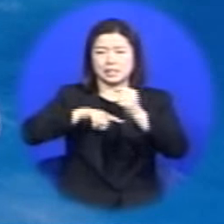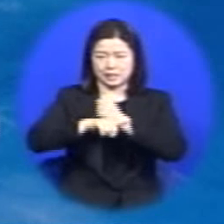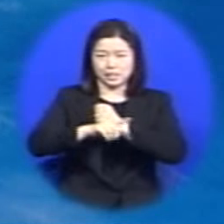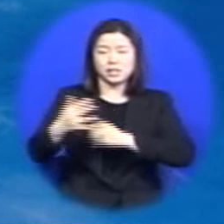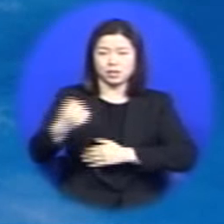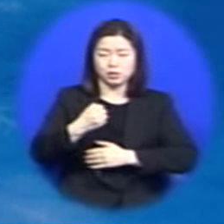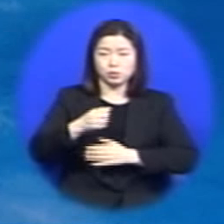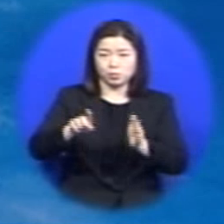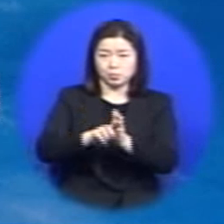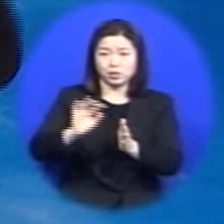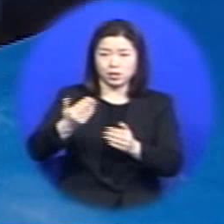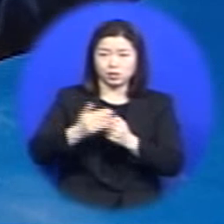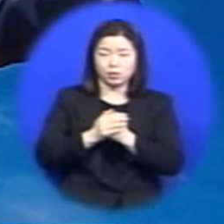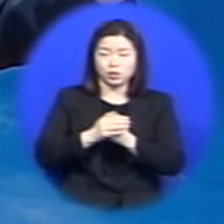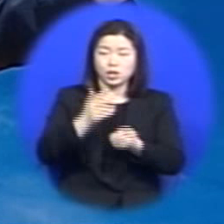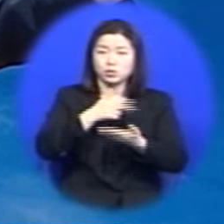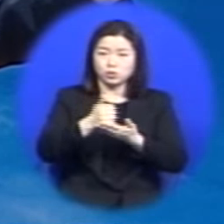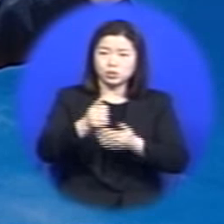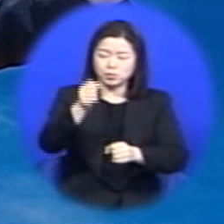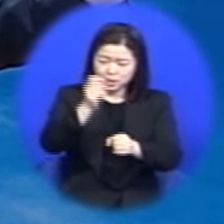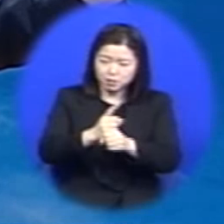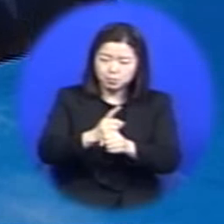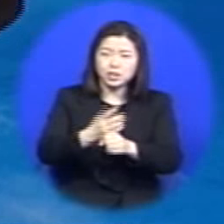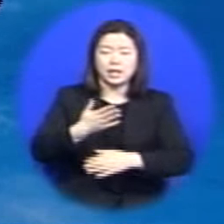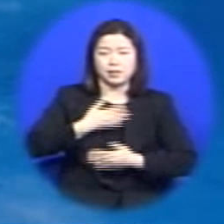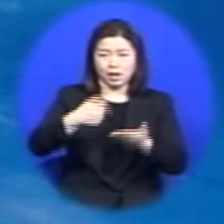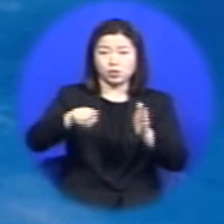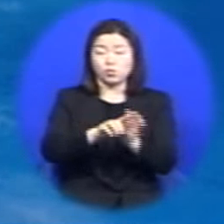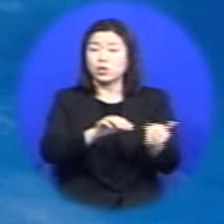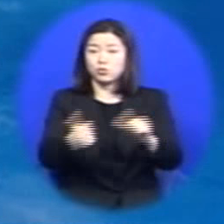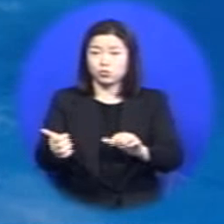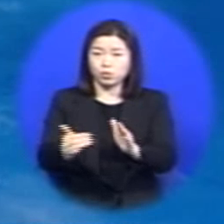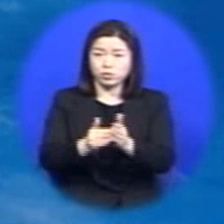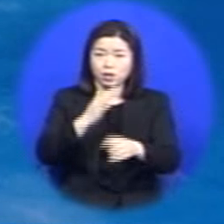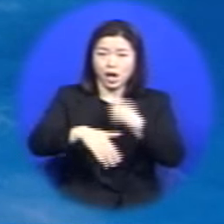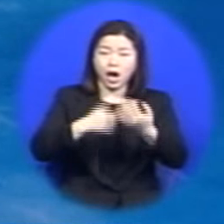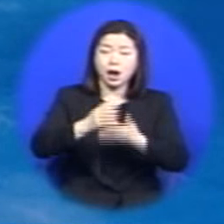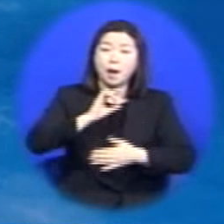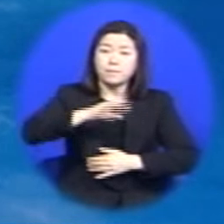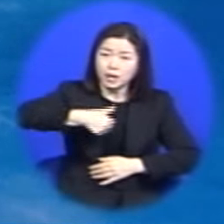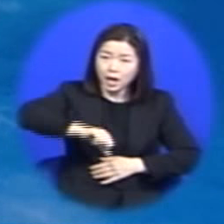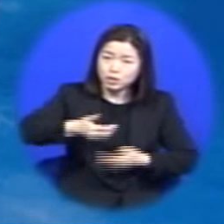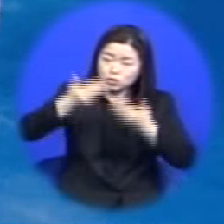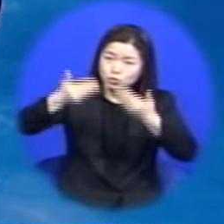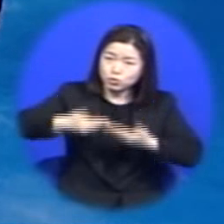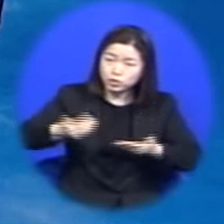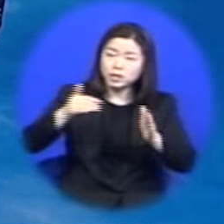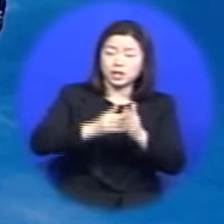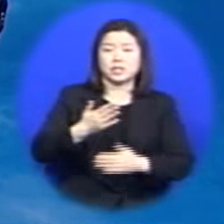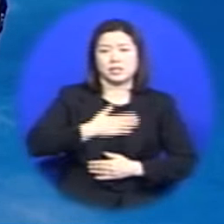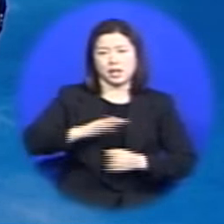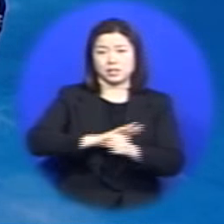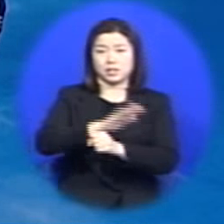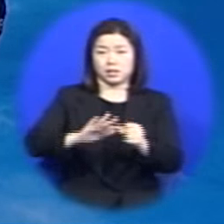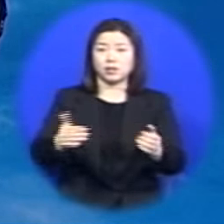예수님은 이미 나를 위해 죽으셨어요. 하나님은 독생자를 주시기까지 나를 이미 사랑하셨어요.